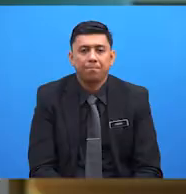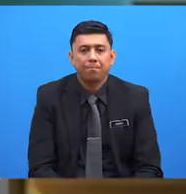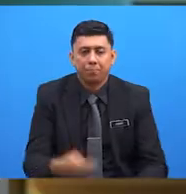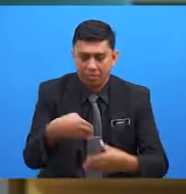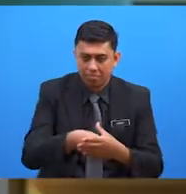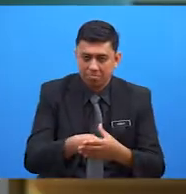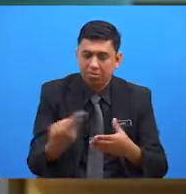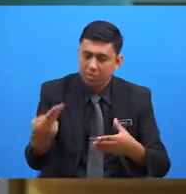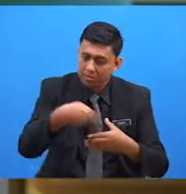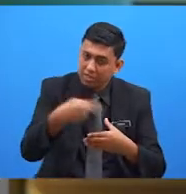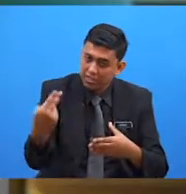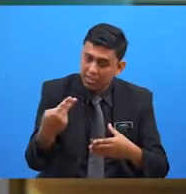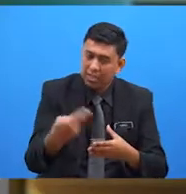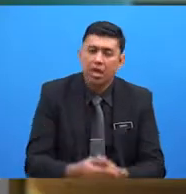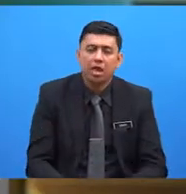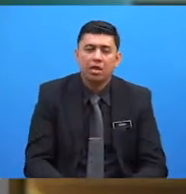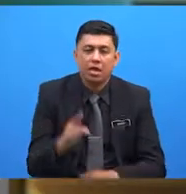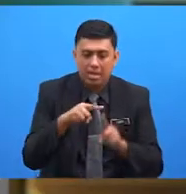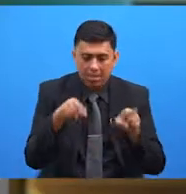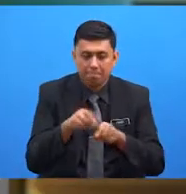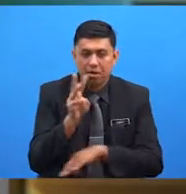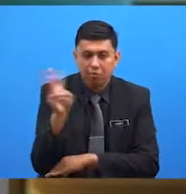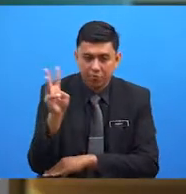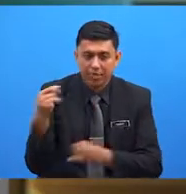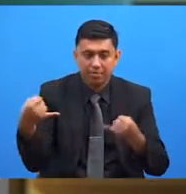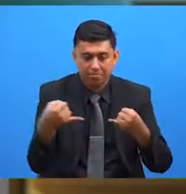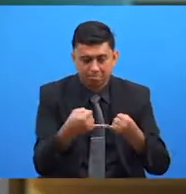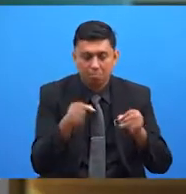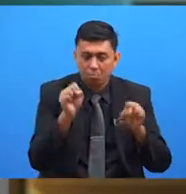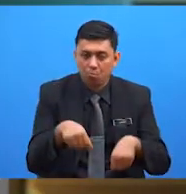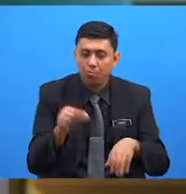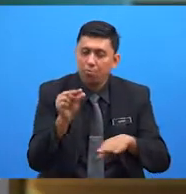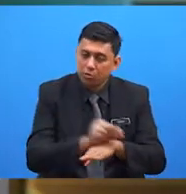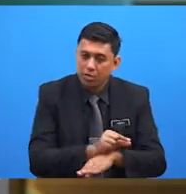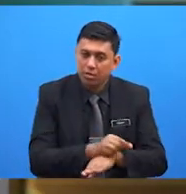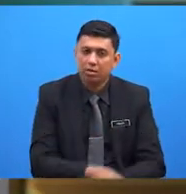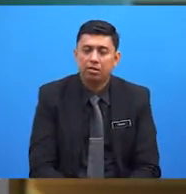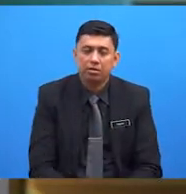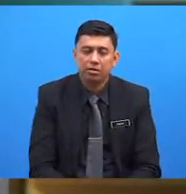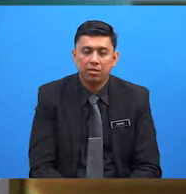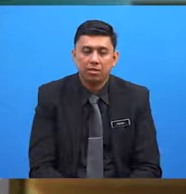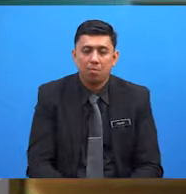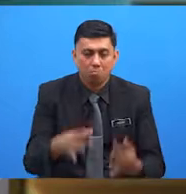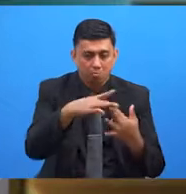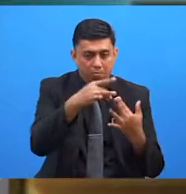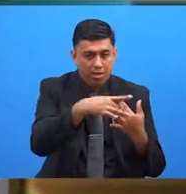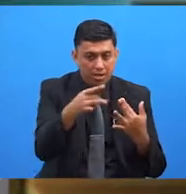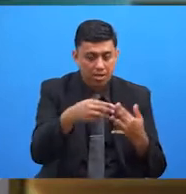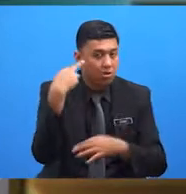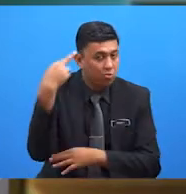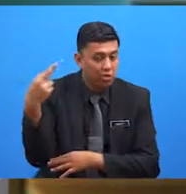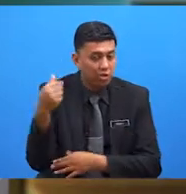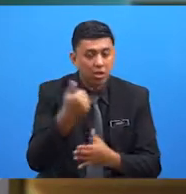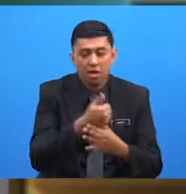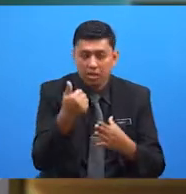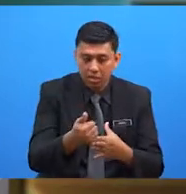Dalam menghasilkan laman web yang interaktif, anda boleh menggunakan sama ada butang pilihan radio